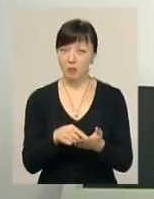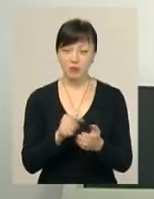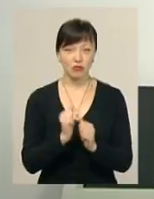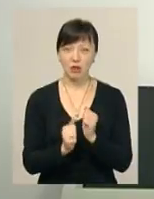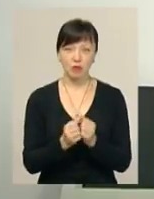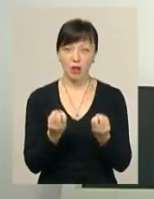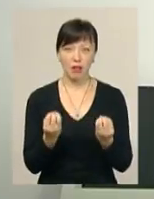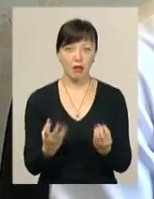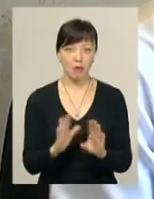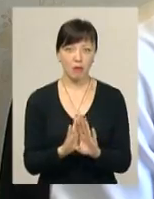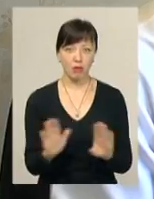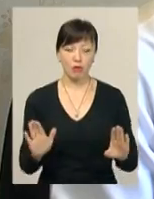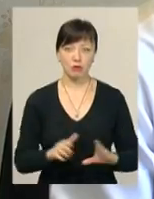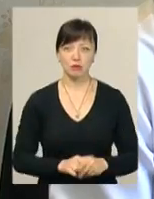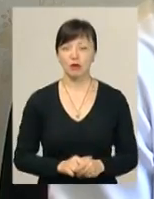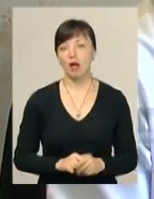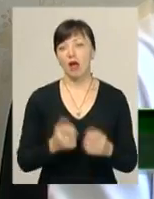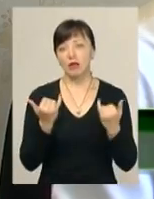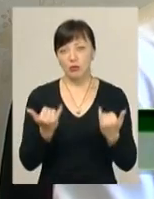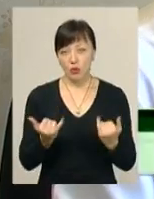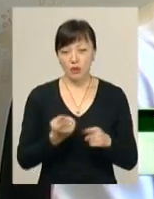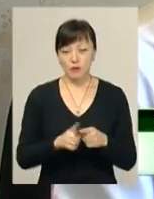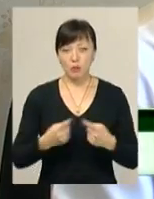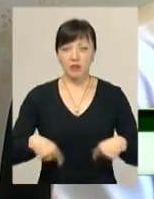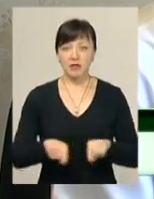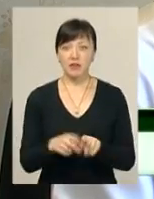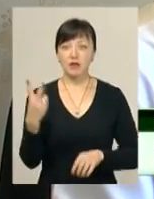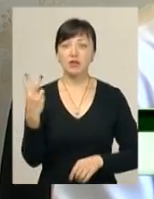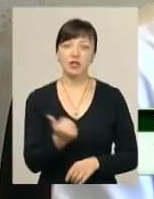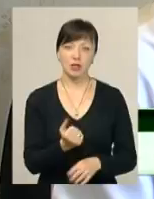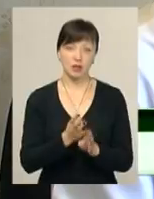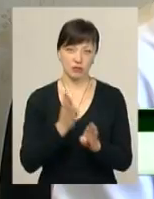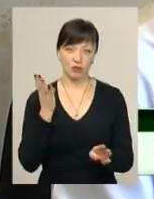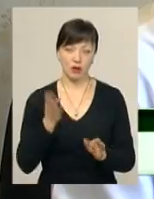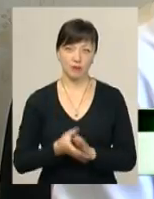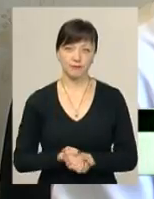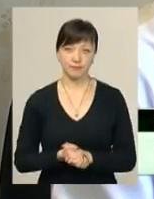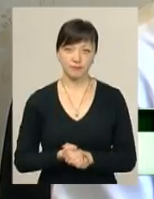часто непросто. На сьогодні у цьому відділенні – двохнедільна черга.